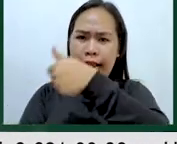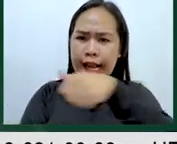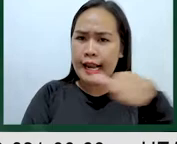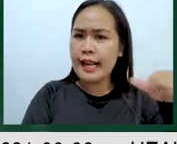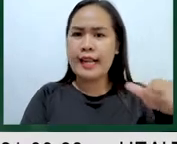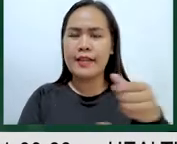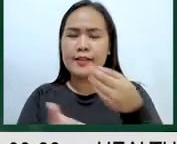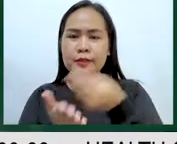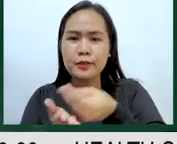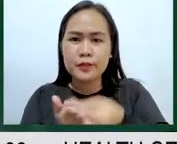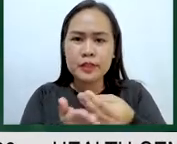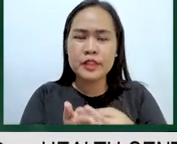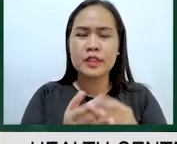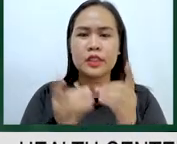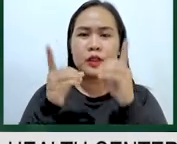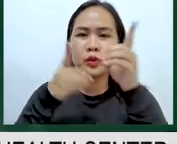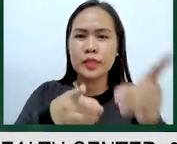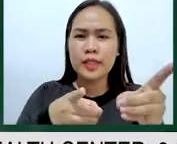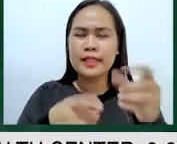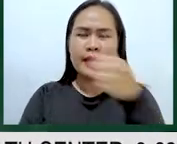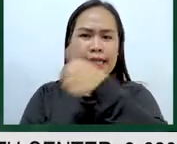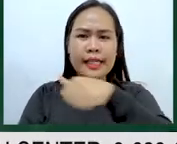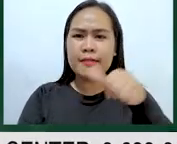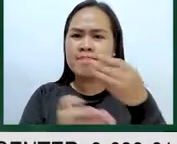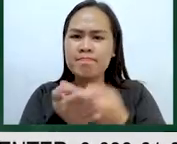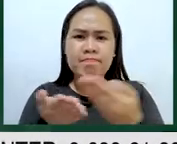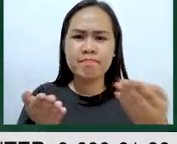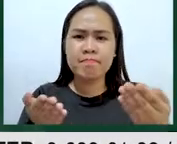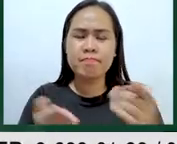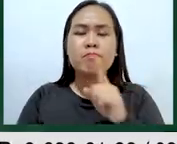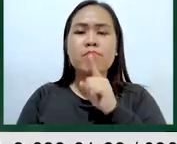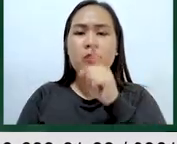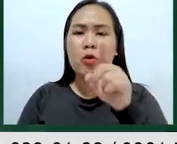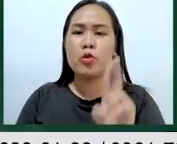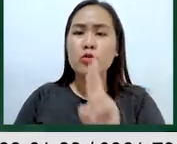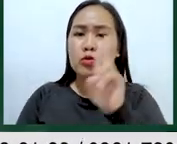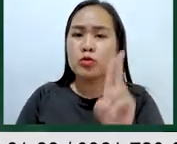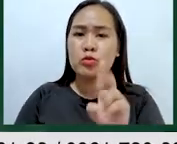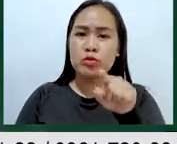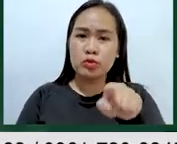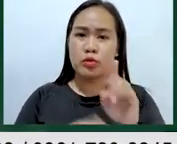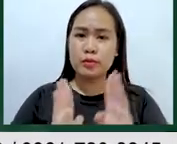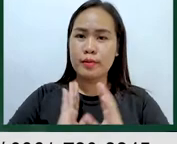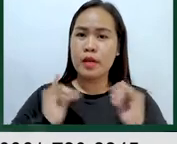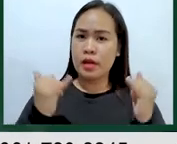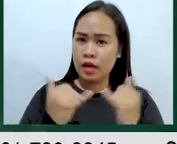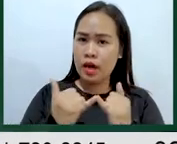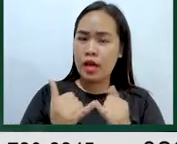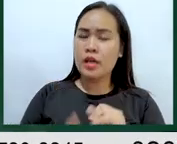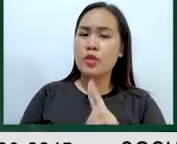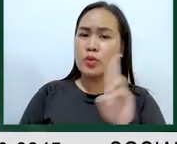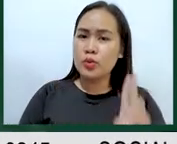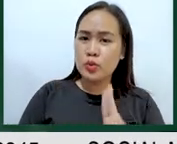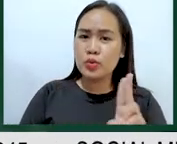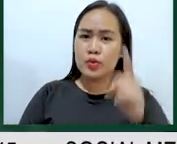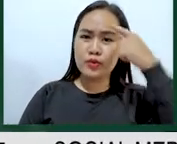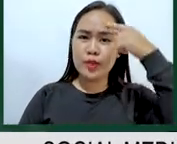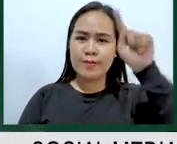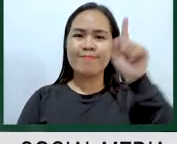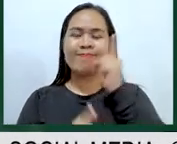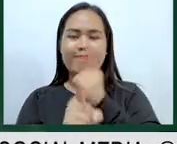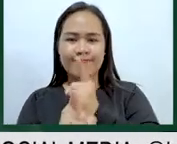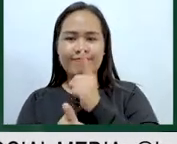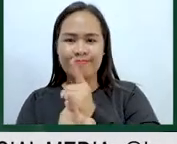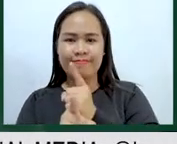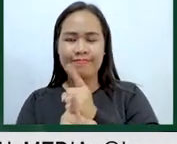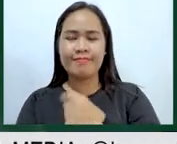talagang yung nangangailangan. Ngayon, kung kahit financial assistance man yan or financial donation, alam namin na